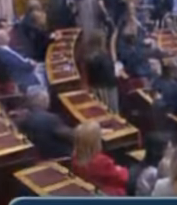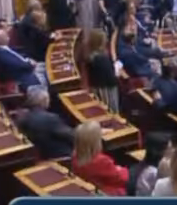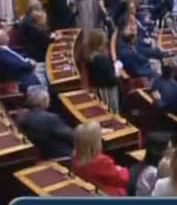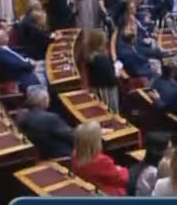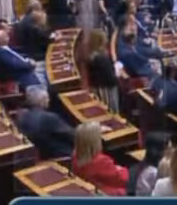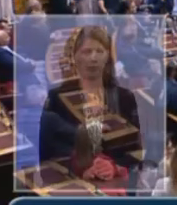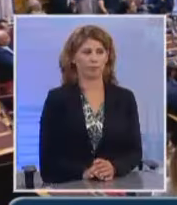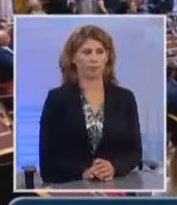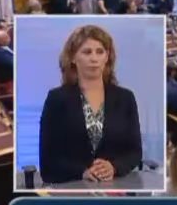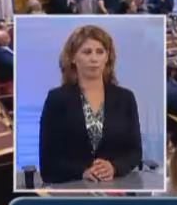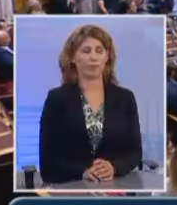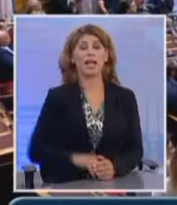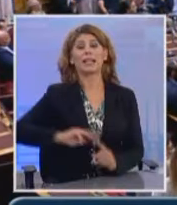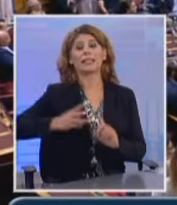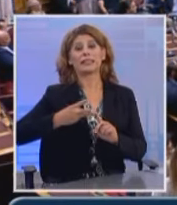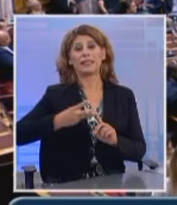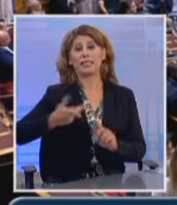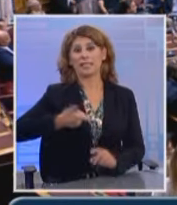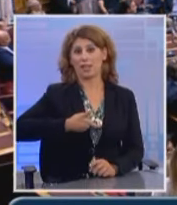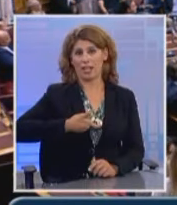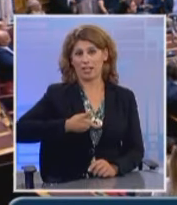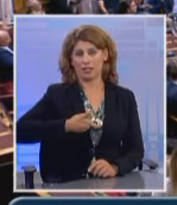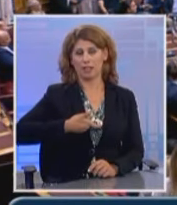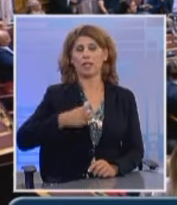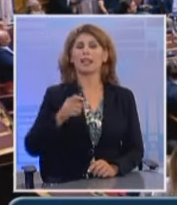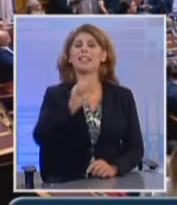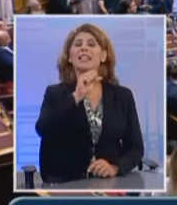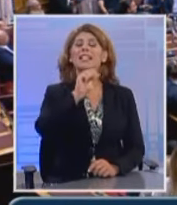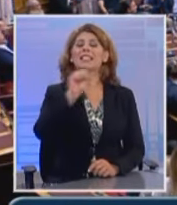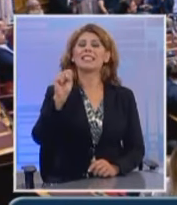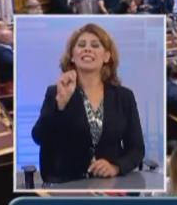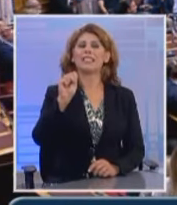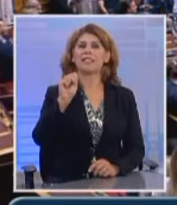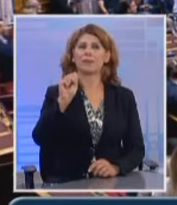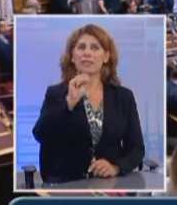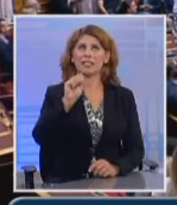Οι Χάλκινοι Ολυμπιονίκες Ζησίδης Δημήτριος